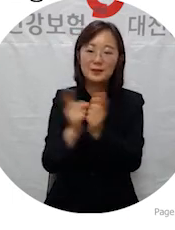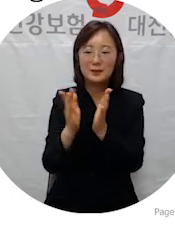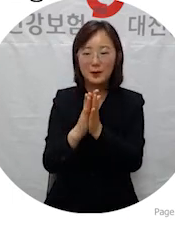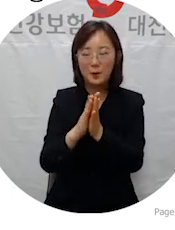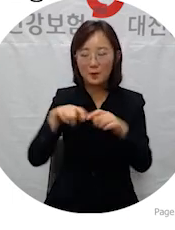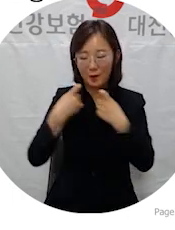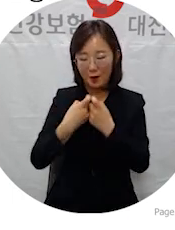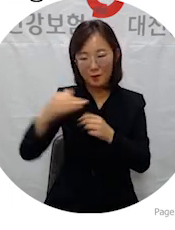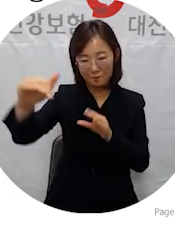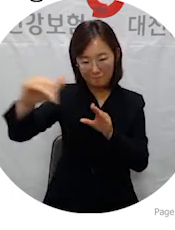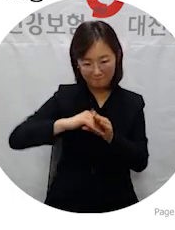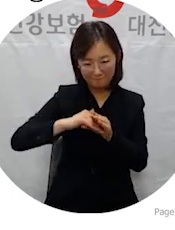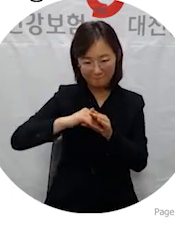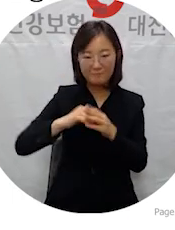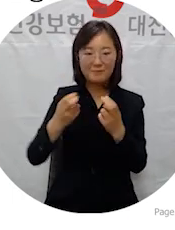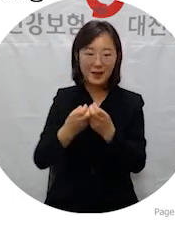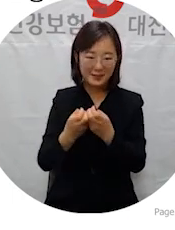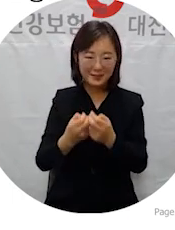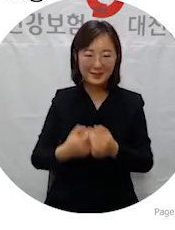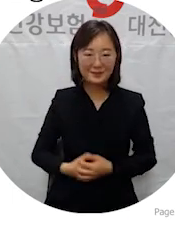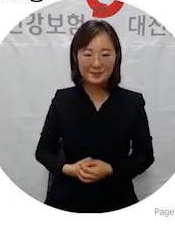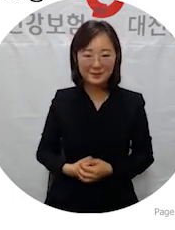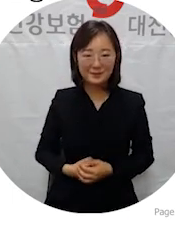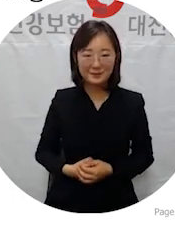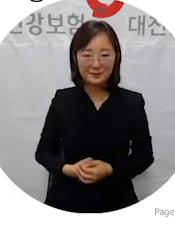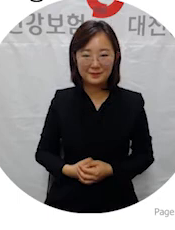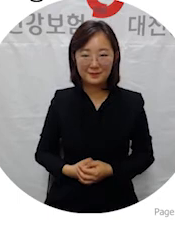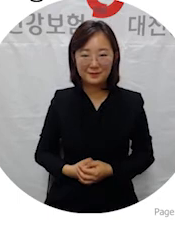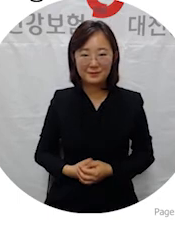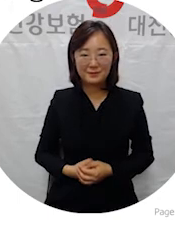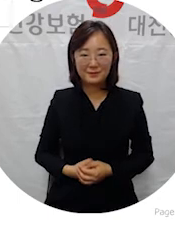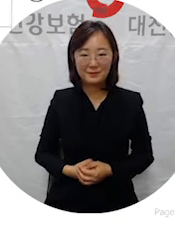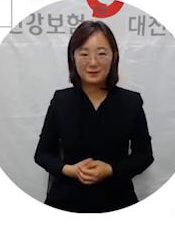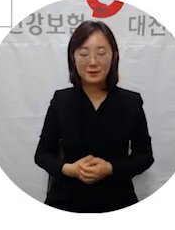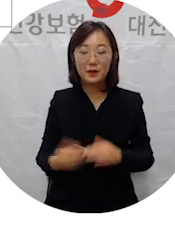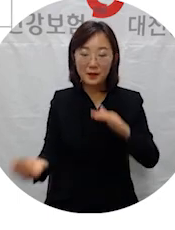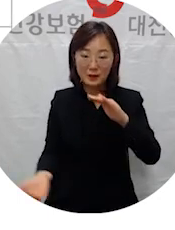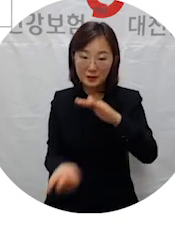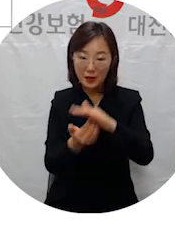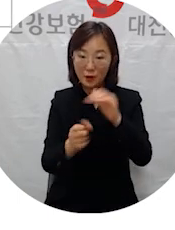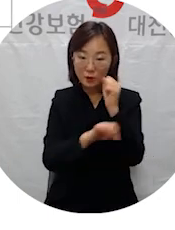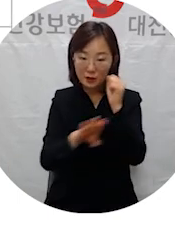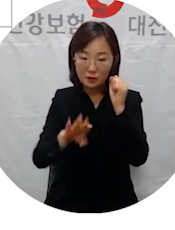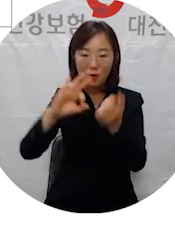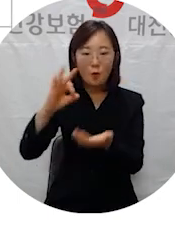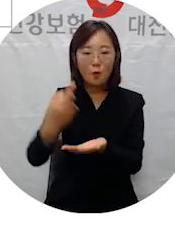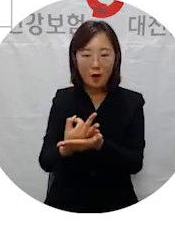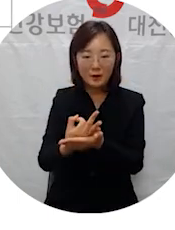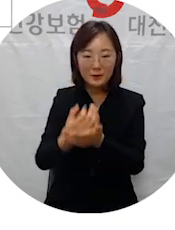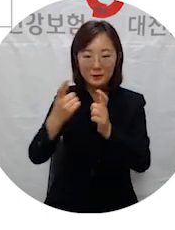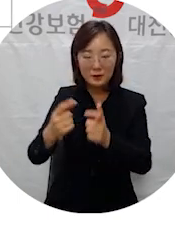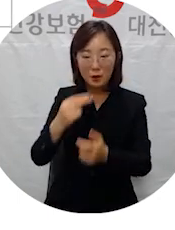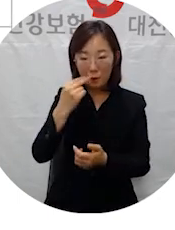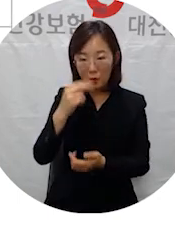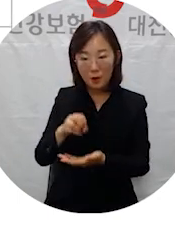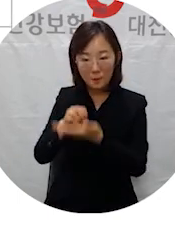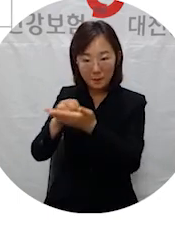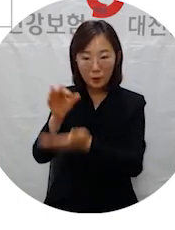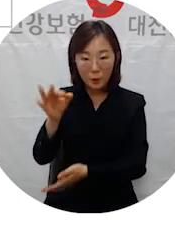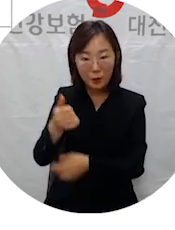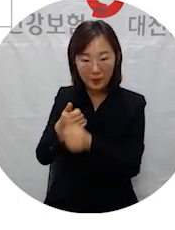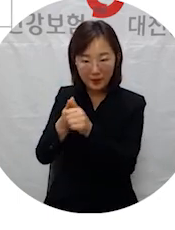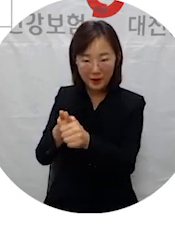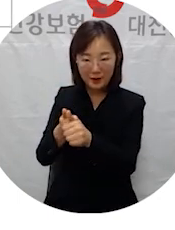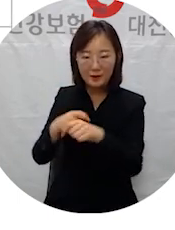그 초과액을 수진자에게 직접 지급하는 것을 말합니다. 본인 부담 상한제 기준 금액은